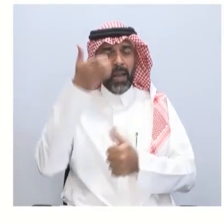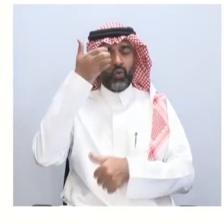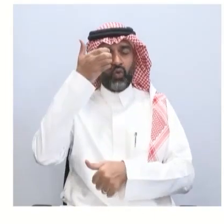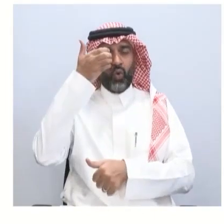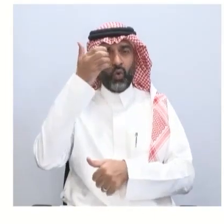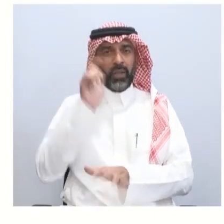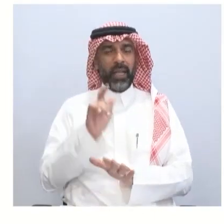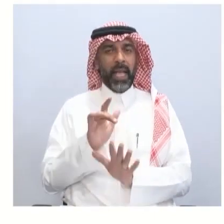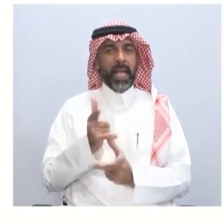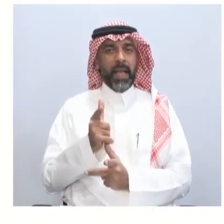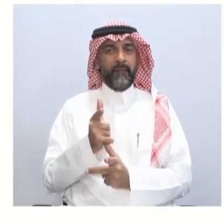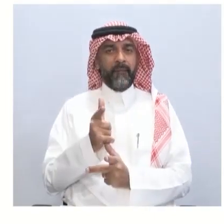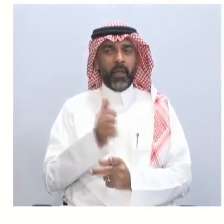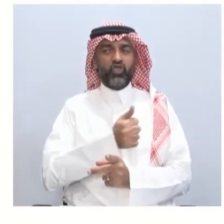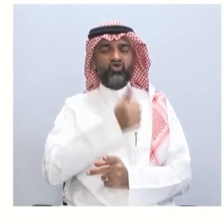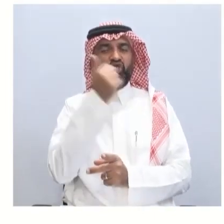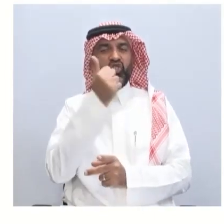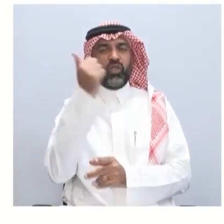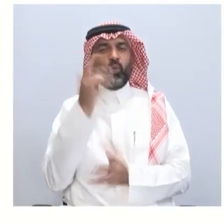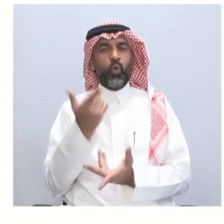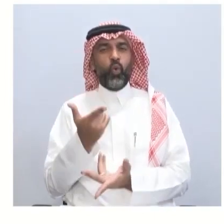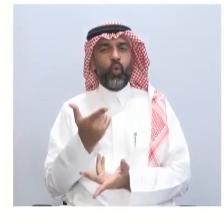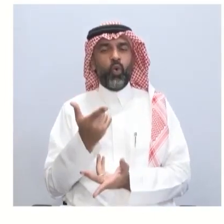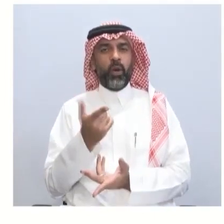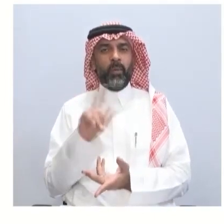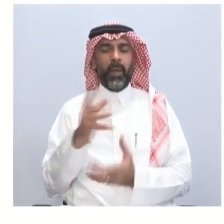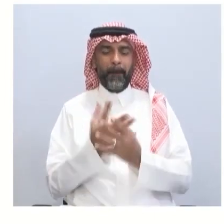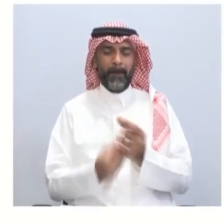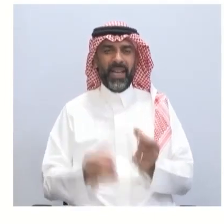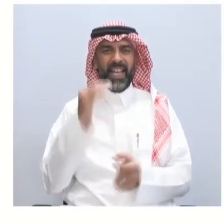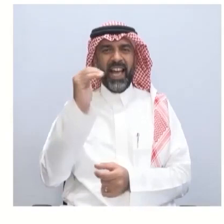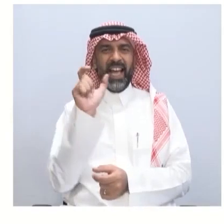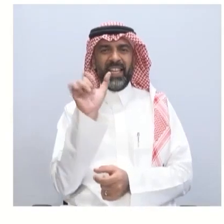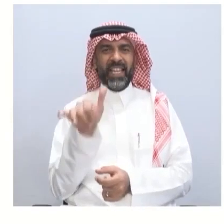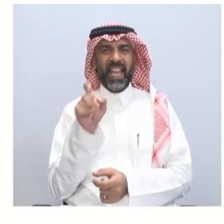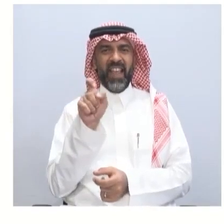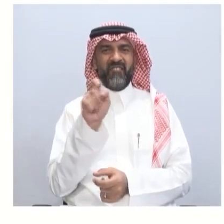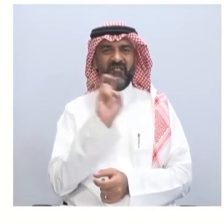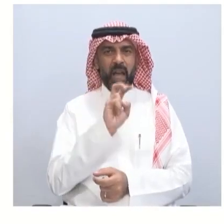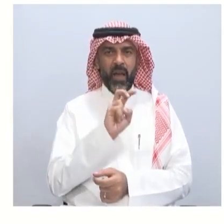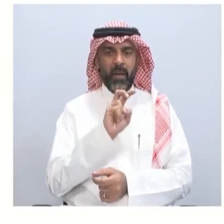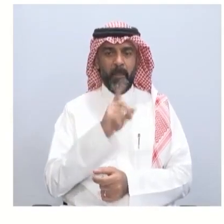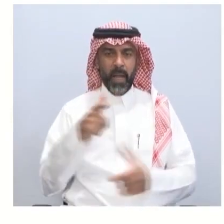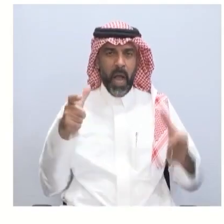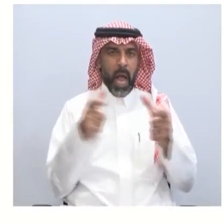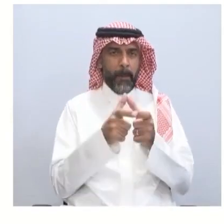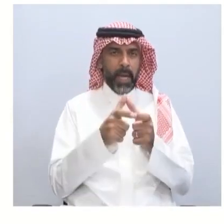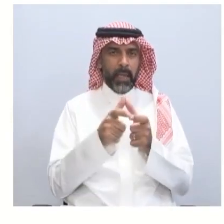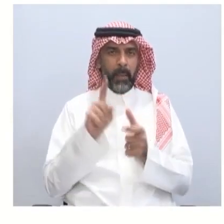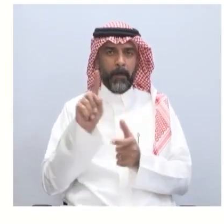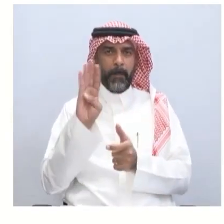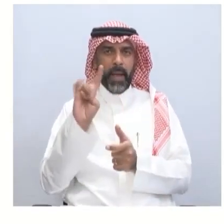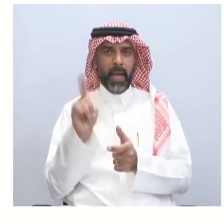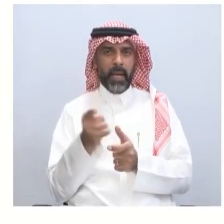تعود الى ممتازين بني حنيفه من قبائل بكر بن وائل من